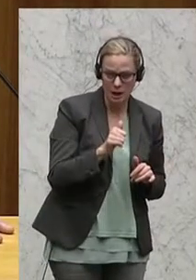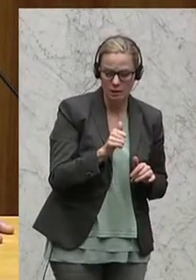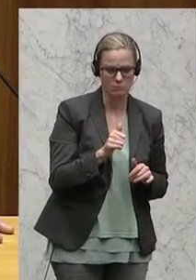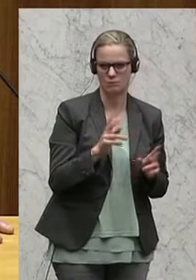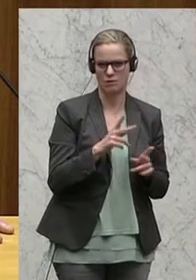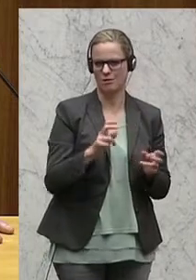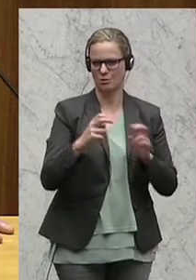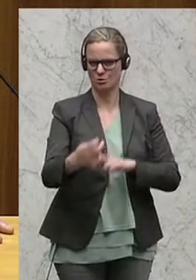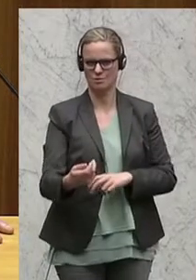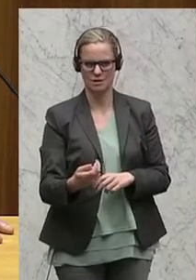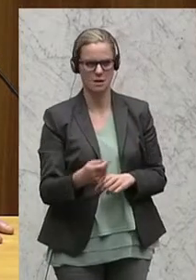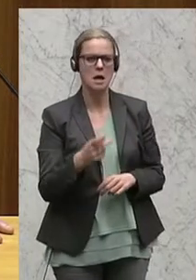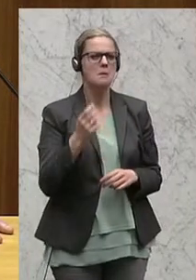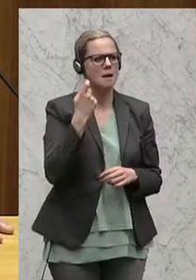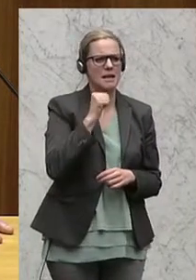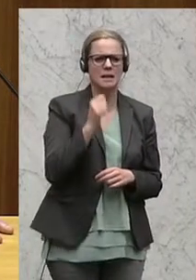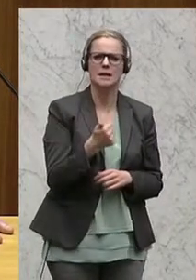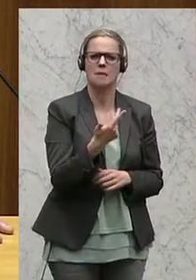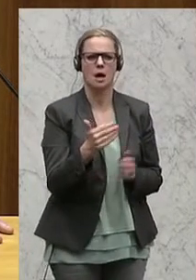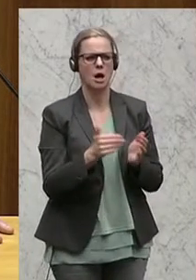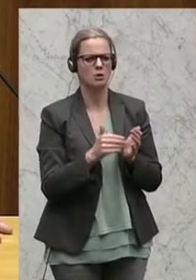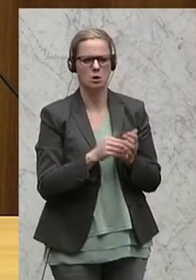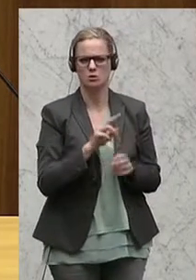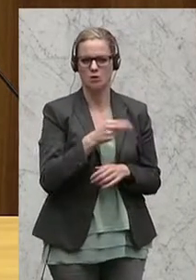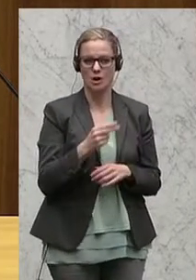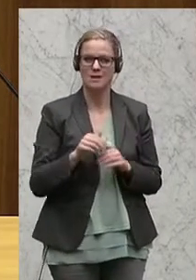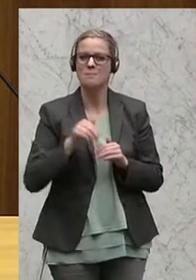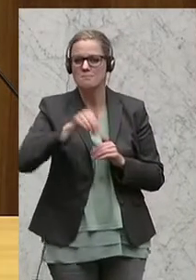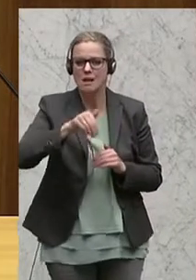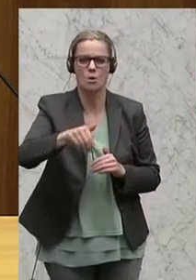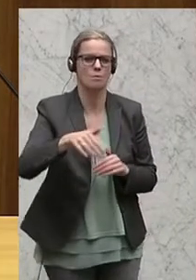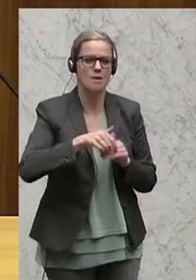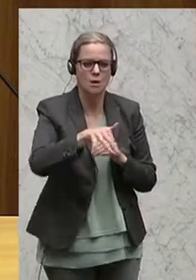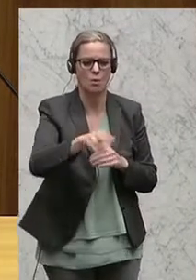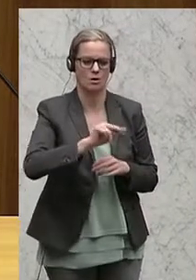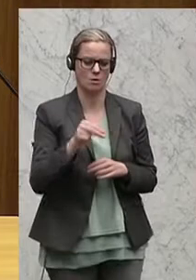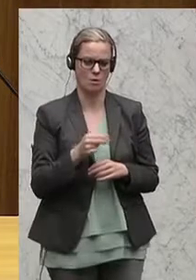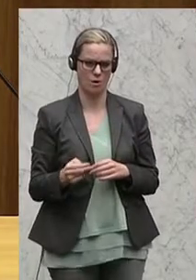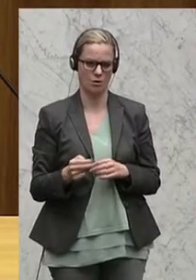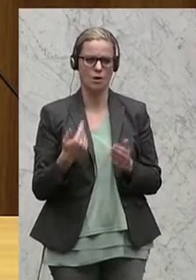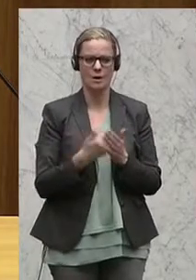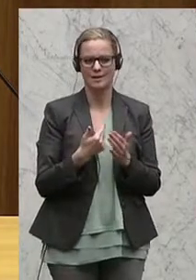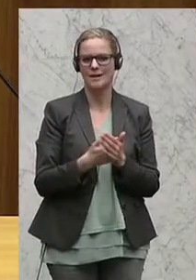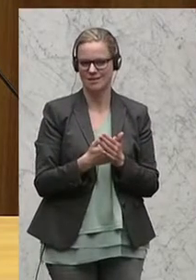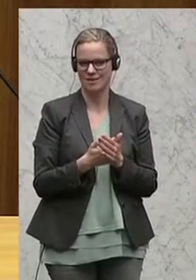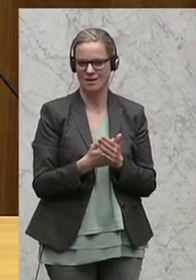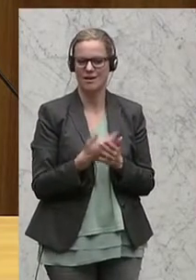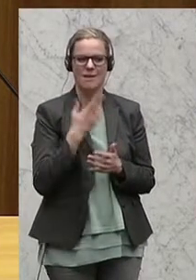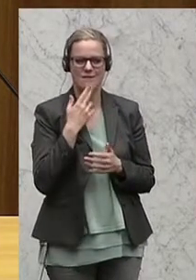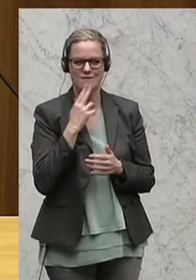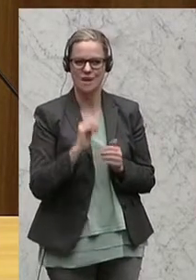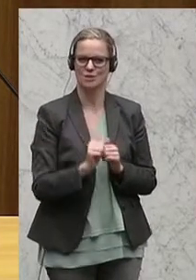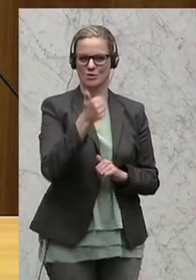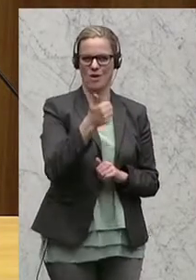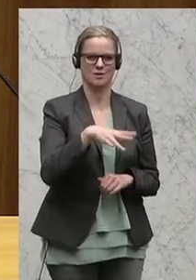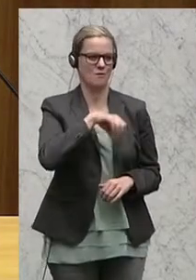in die Hunderttausende Euro, Millionen Euro. Das heißt, das bevorzugt ganz eindeutig große